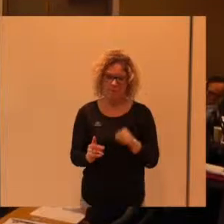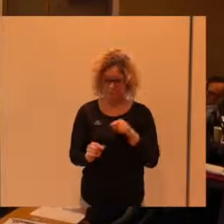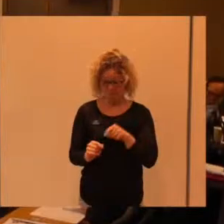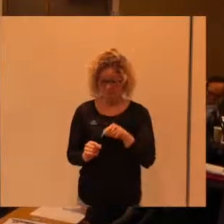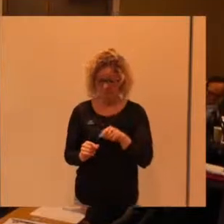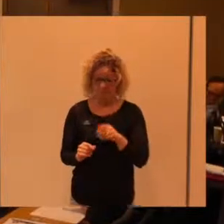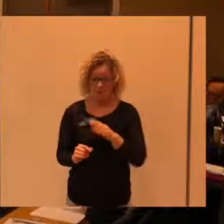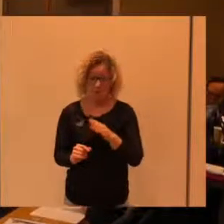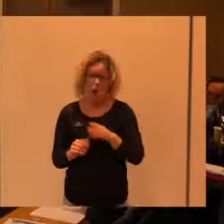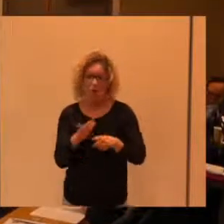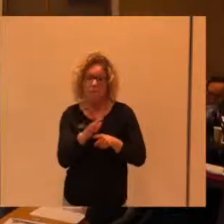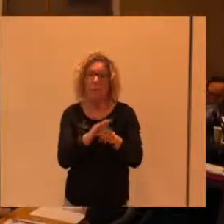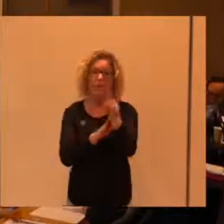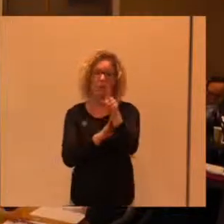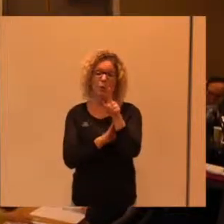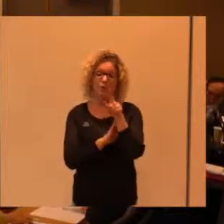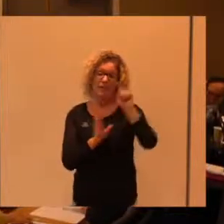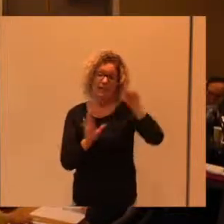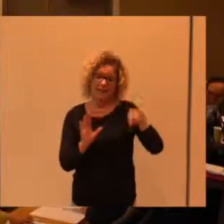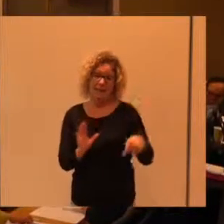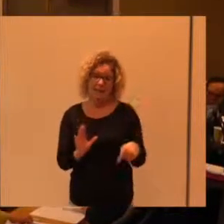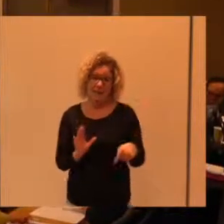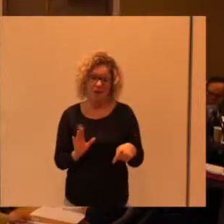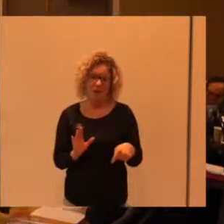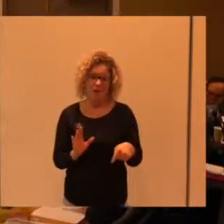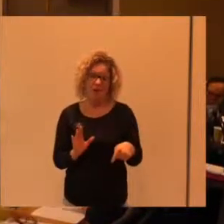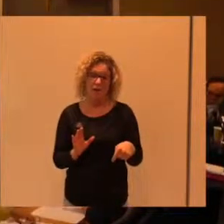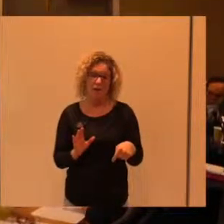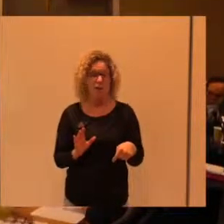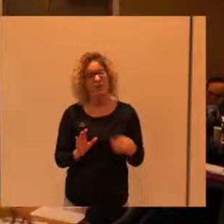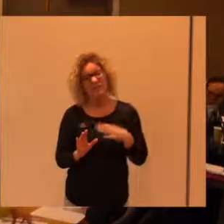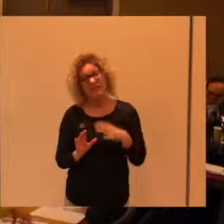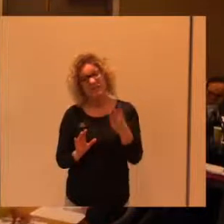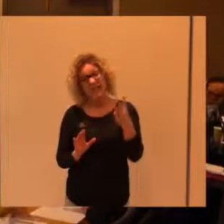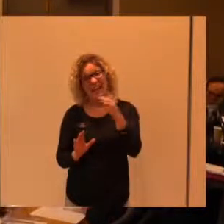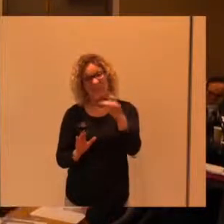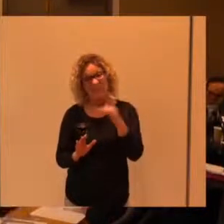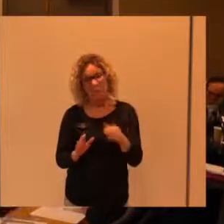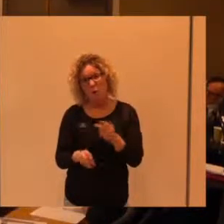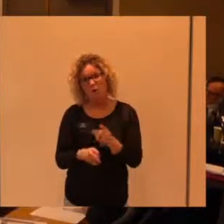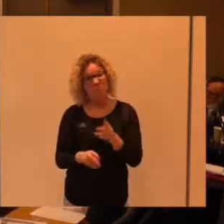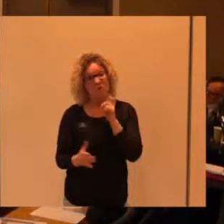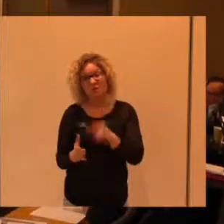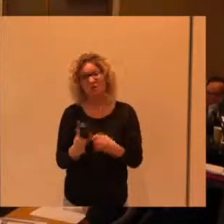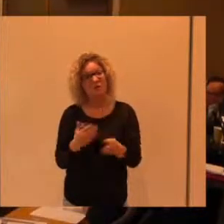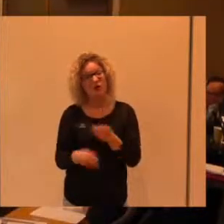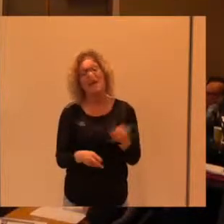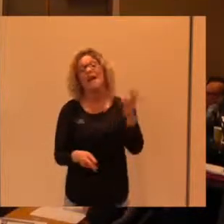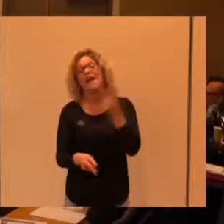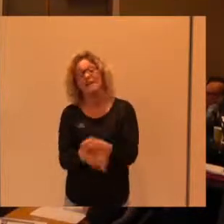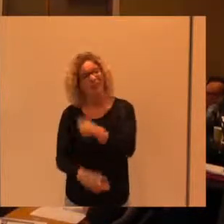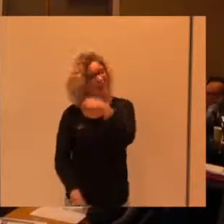kallar framgångskriterier. Och så finns det tre nivåer bara för att göra livet ännu mer komplicerat för den som vill följa